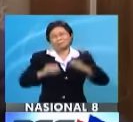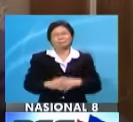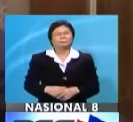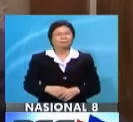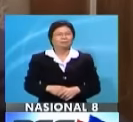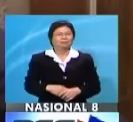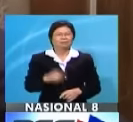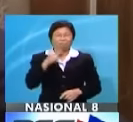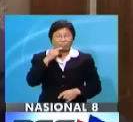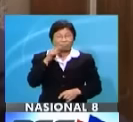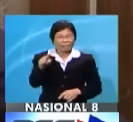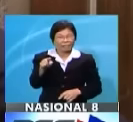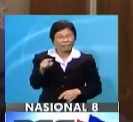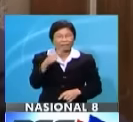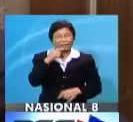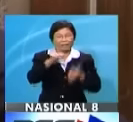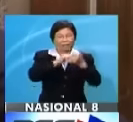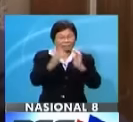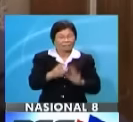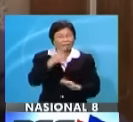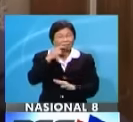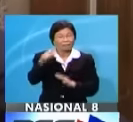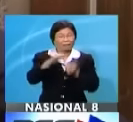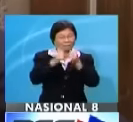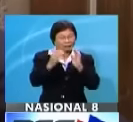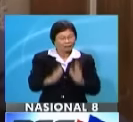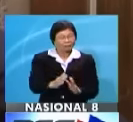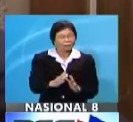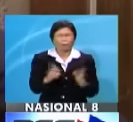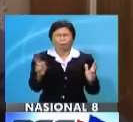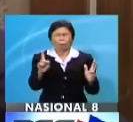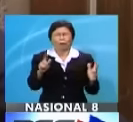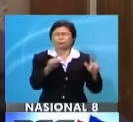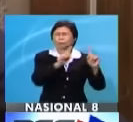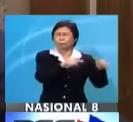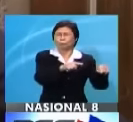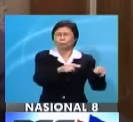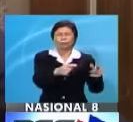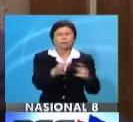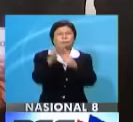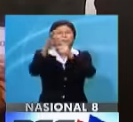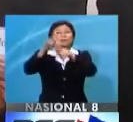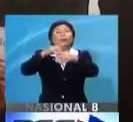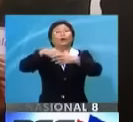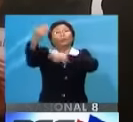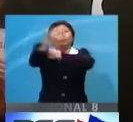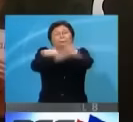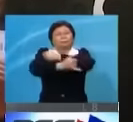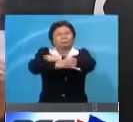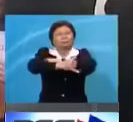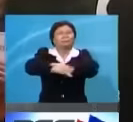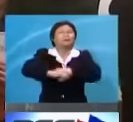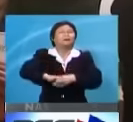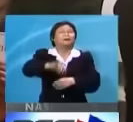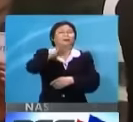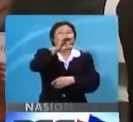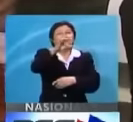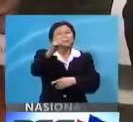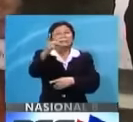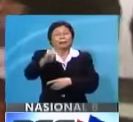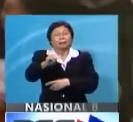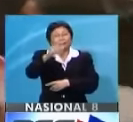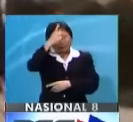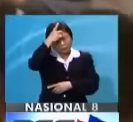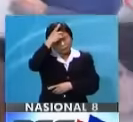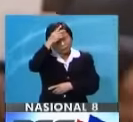have to carry yourself well as athletes, especially wherever you are, especially when you're overseas. Bagi Chief Dimension Negara ke Singapura,